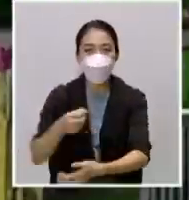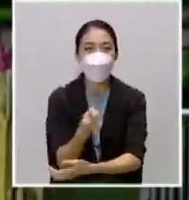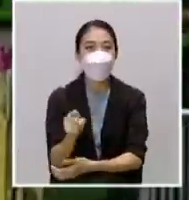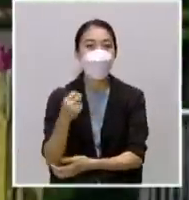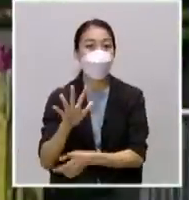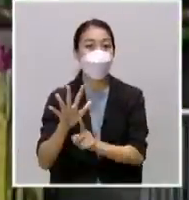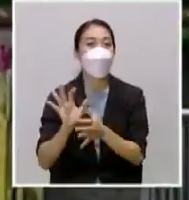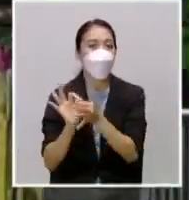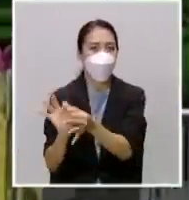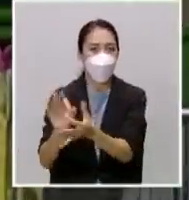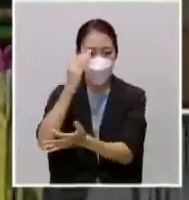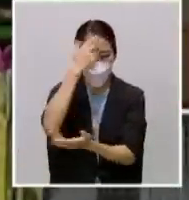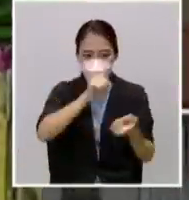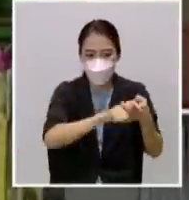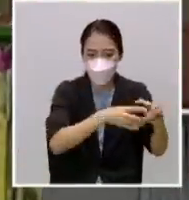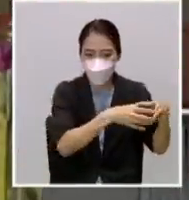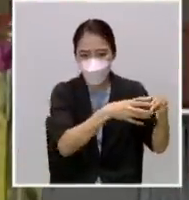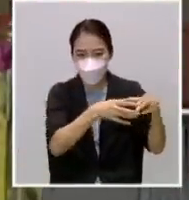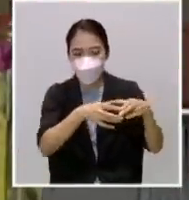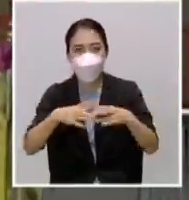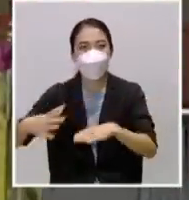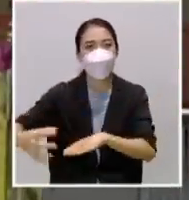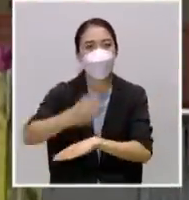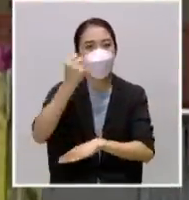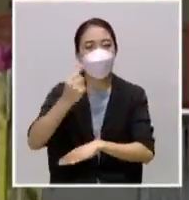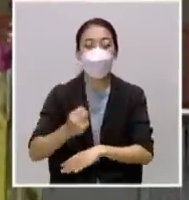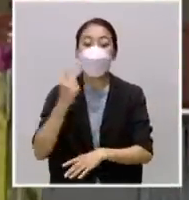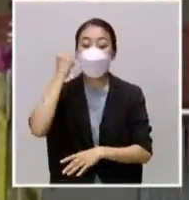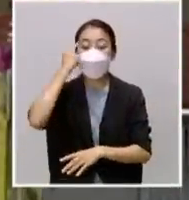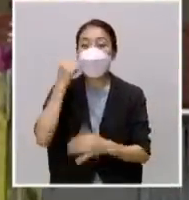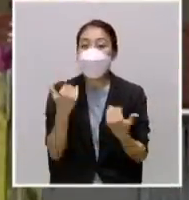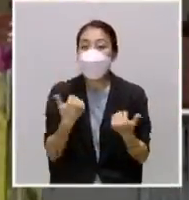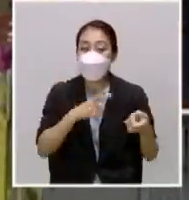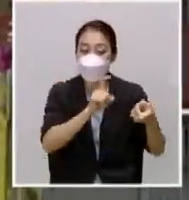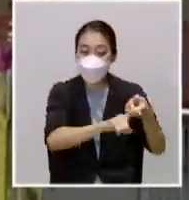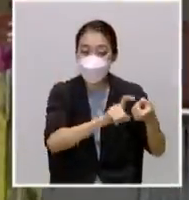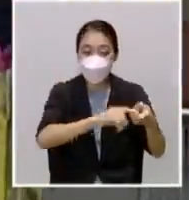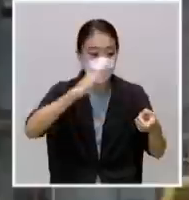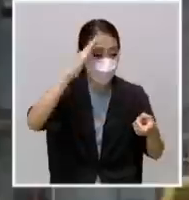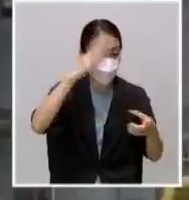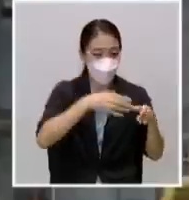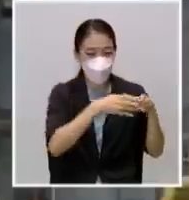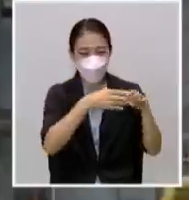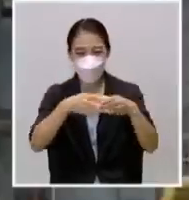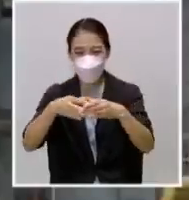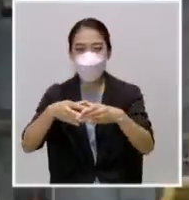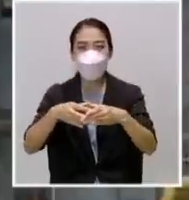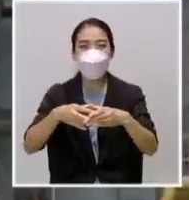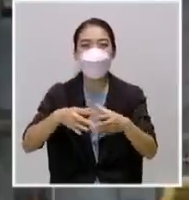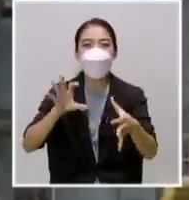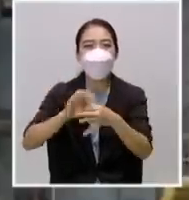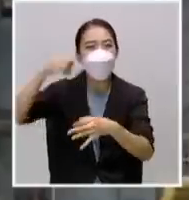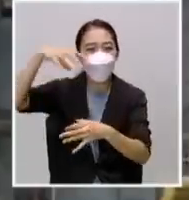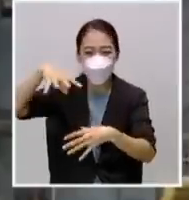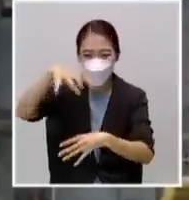นอยู่แม้ว่าแทบเป็นไปไม่ได้ที่ฐานรัสเซียจะโจมตีโรงไฟฟ้านิวเคลียร์ในยูเครนโดยตรงแต่ถ้าหากสงครามในยู